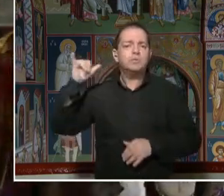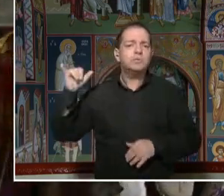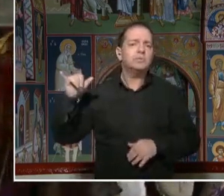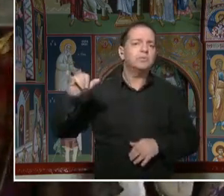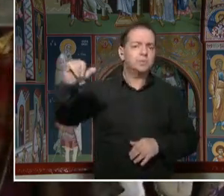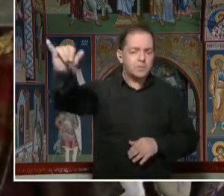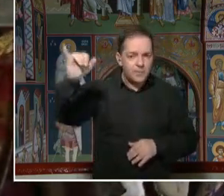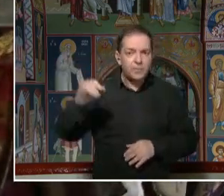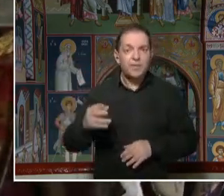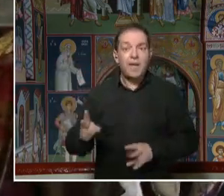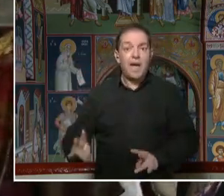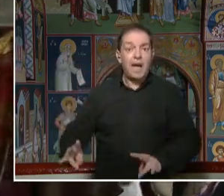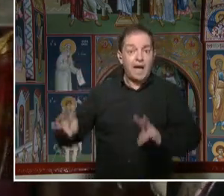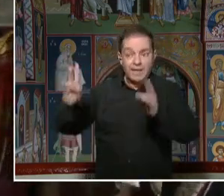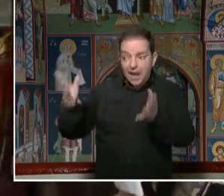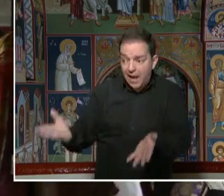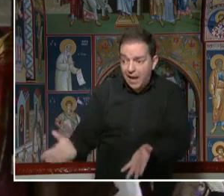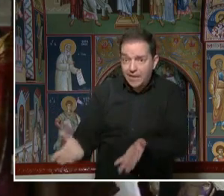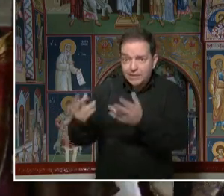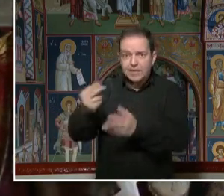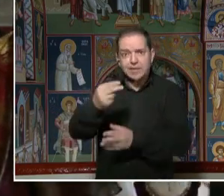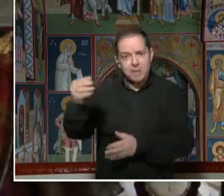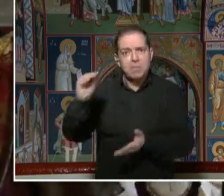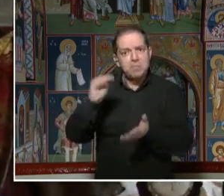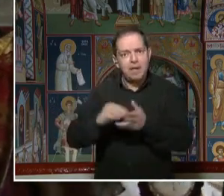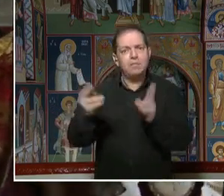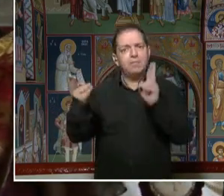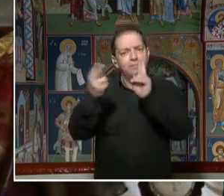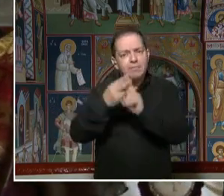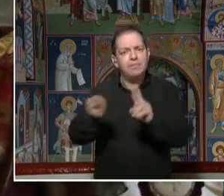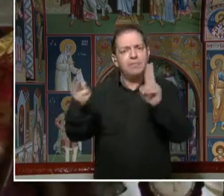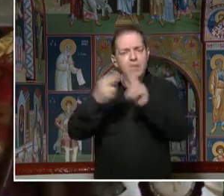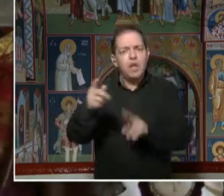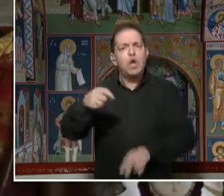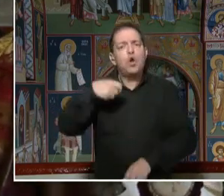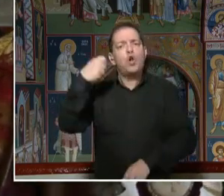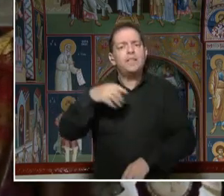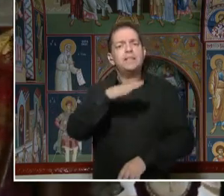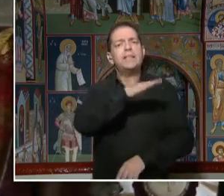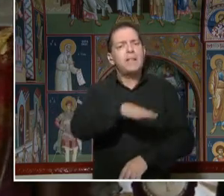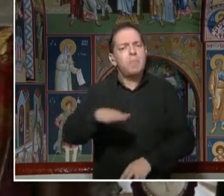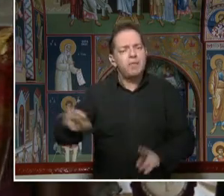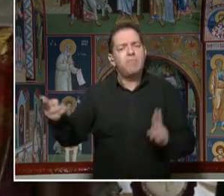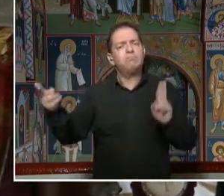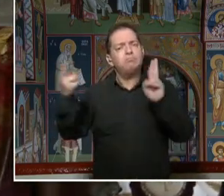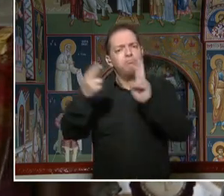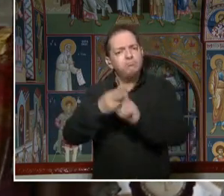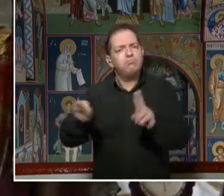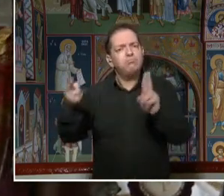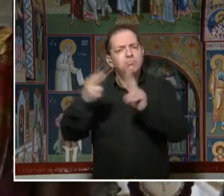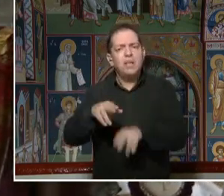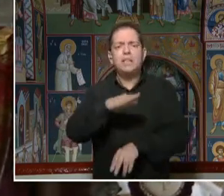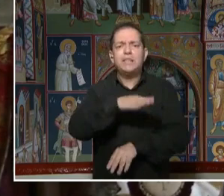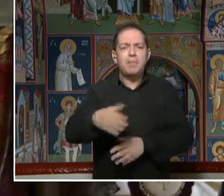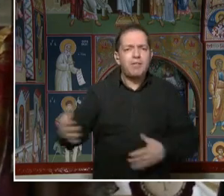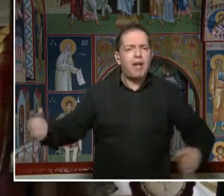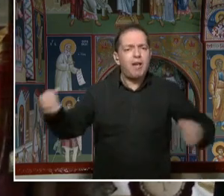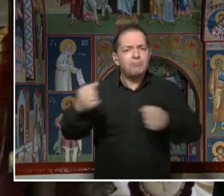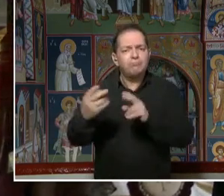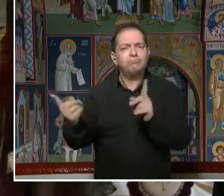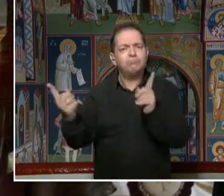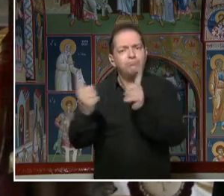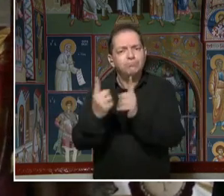σημαίνει αντάμωση. Θα ξαναβρεθούμε, οι γονείς με τα παιδιά με τους